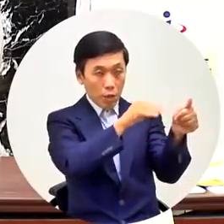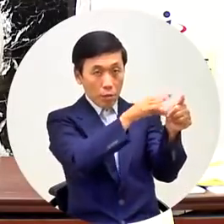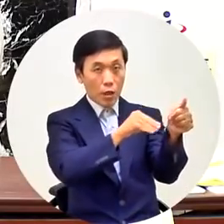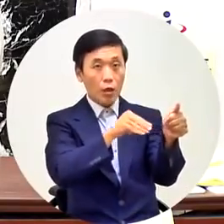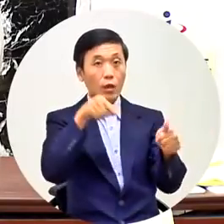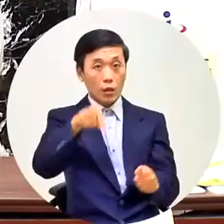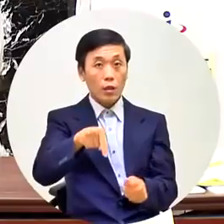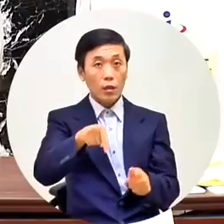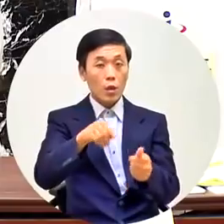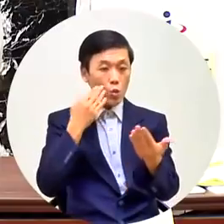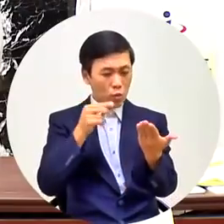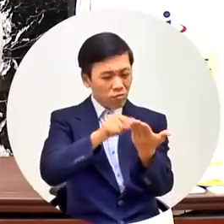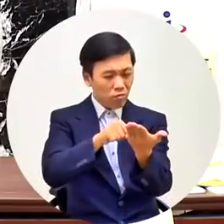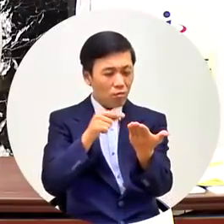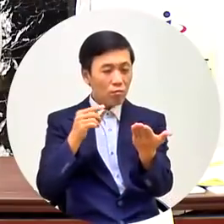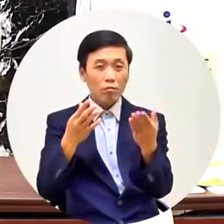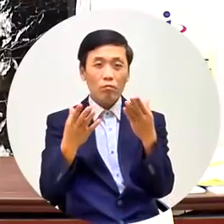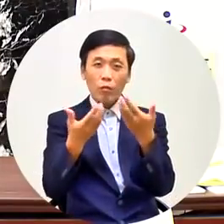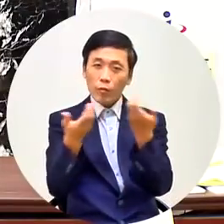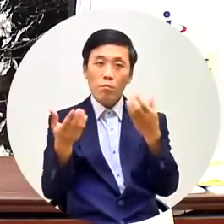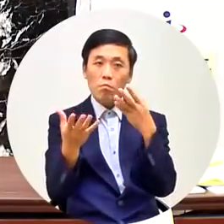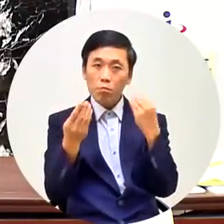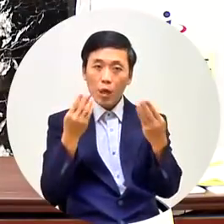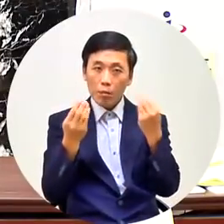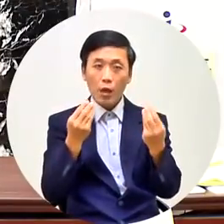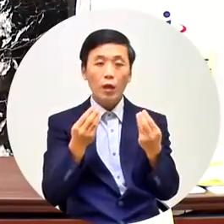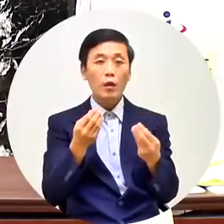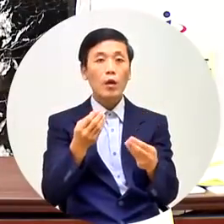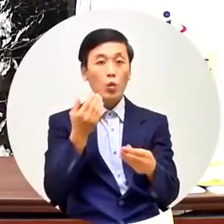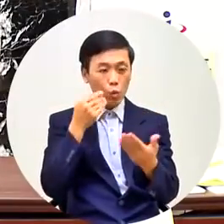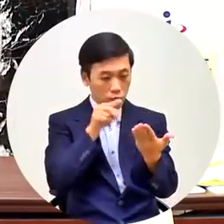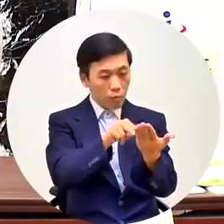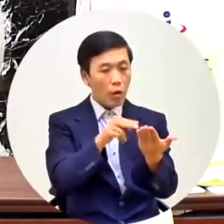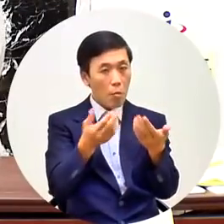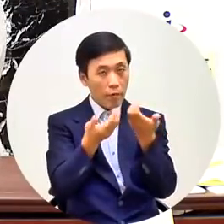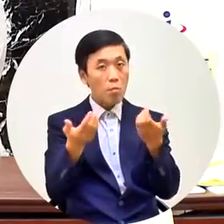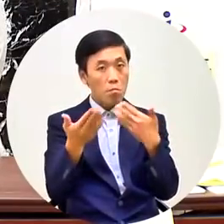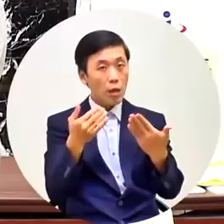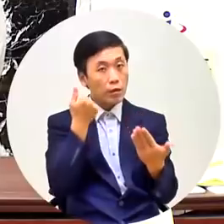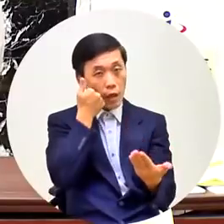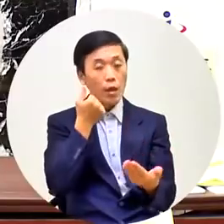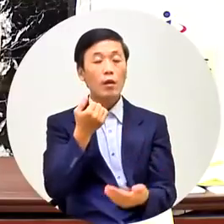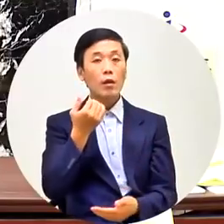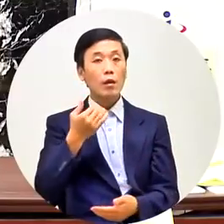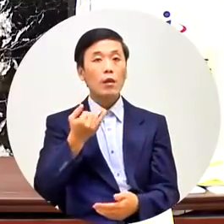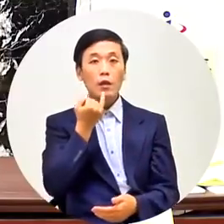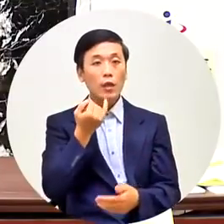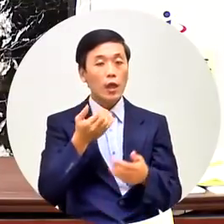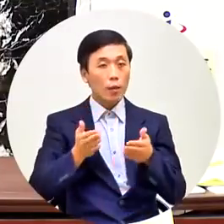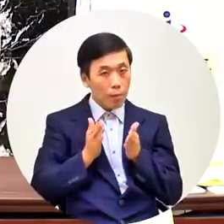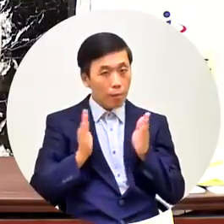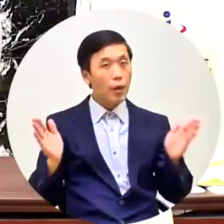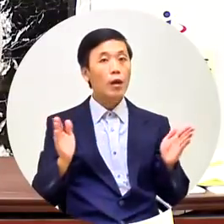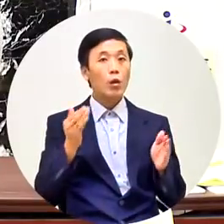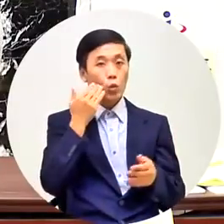要能辨识尽量从宽但是有几个就算能辨识会无效的有几种状况第一个用手